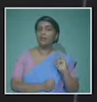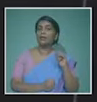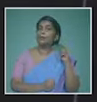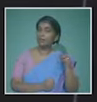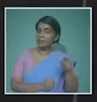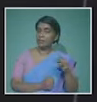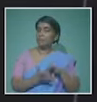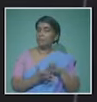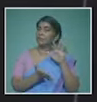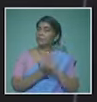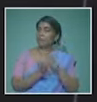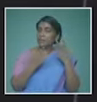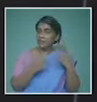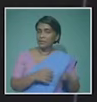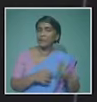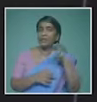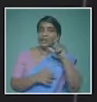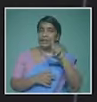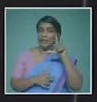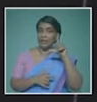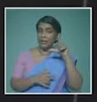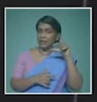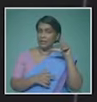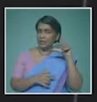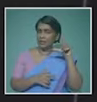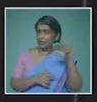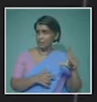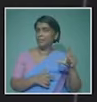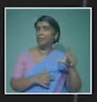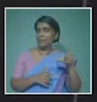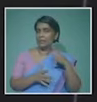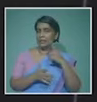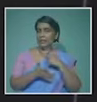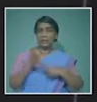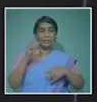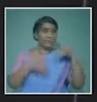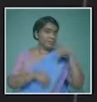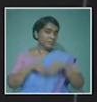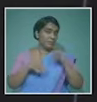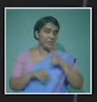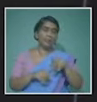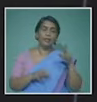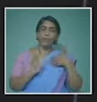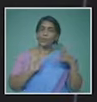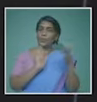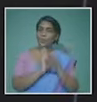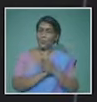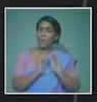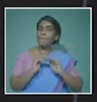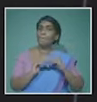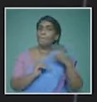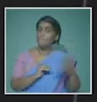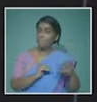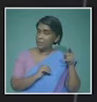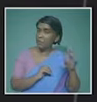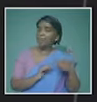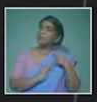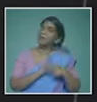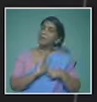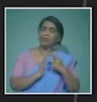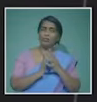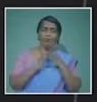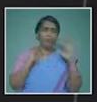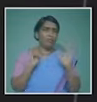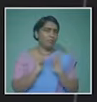77ஆம் ஆண்டு தேர்தலுக்காக கொண்டு வந்த பிரேரணை இந்த நாட்டில் எவ்வளவு இரத்த கலவைகளை ஏற்படுத்தி என்பதை நீங்கள் மறந்துவிட வேண்டாம். அதிலும்